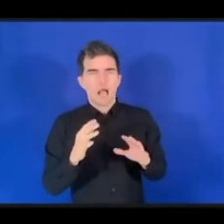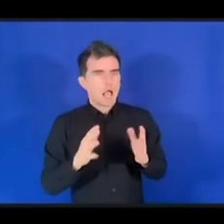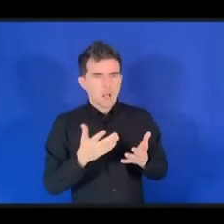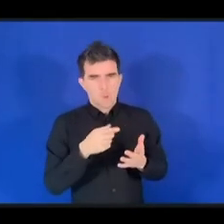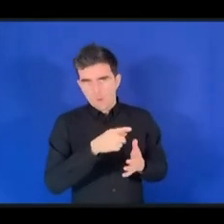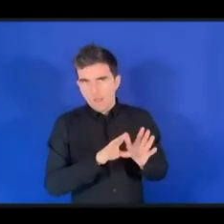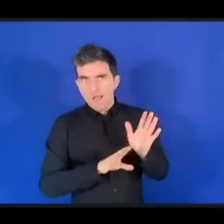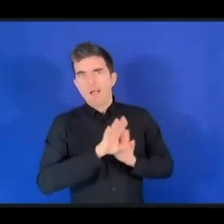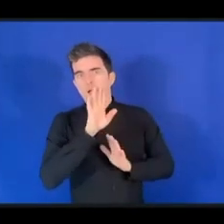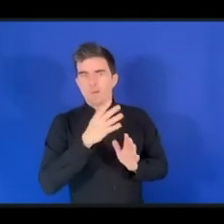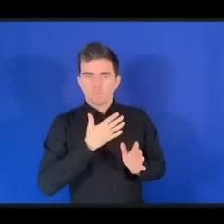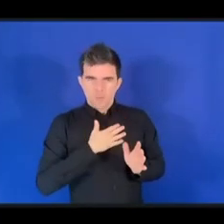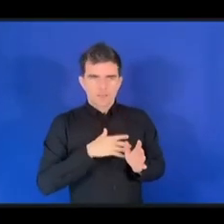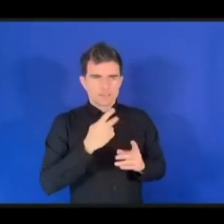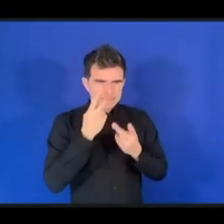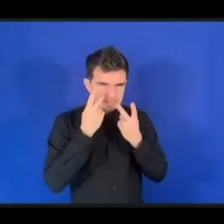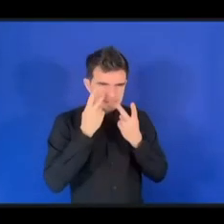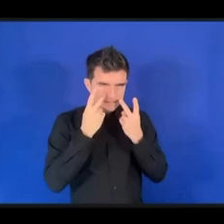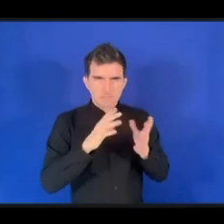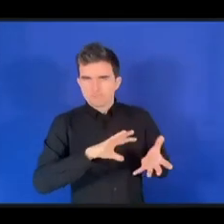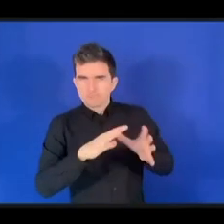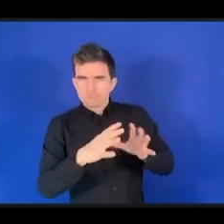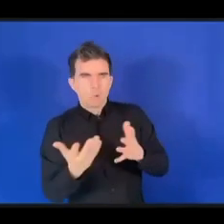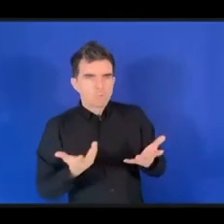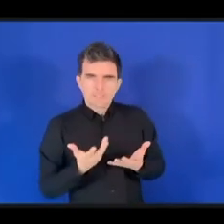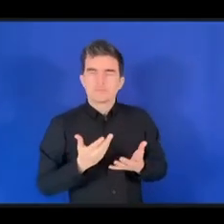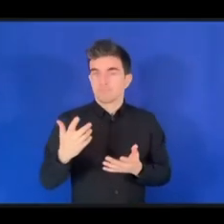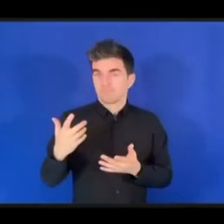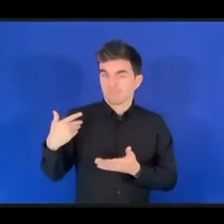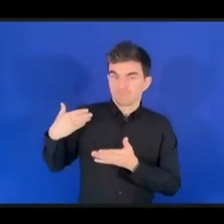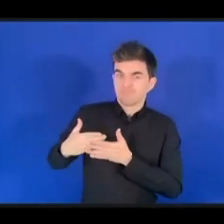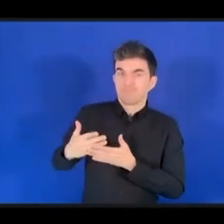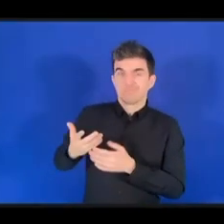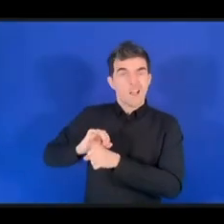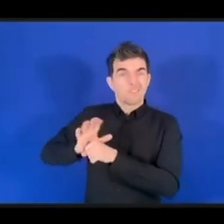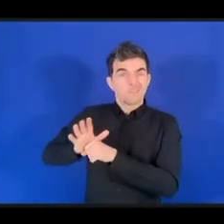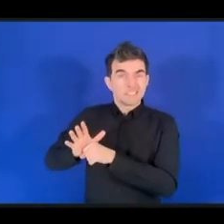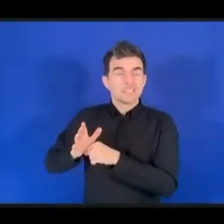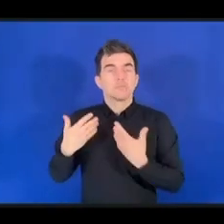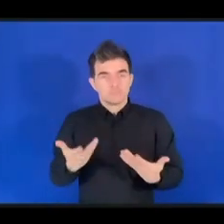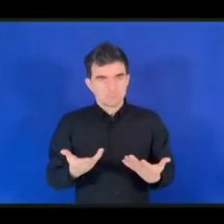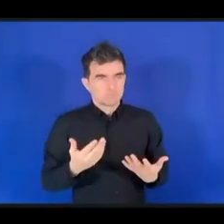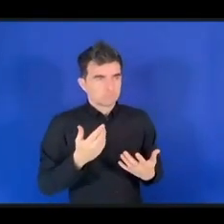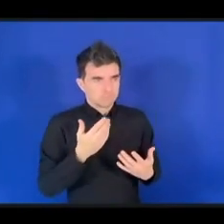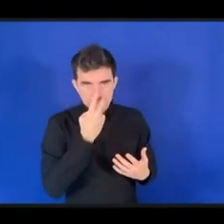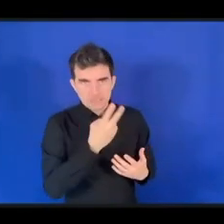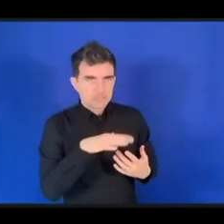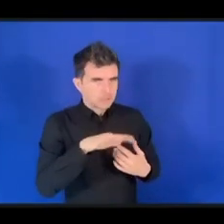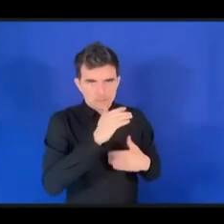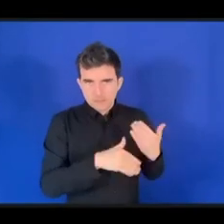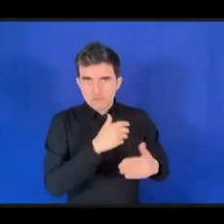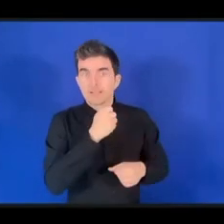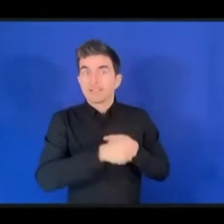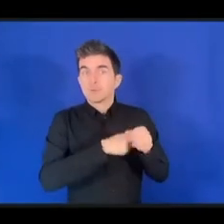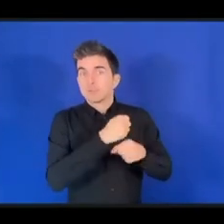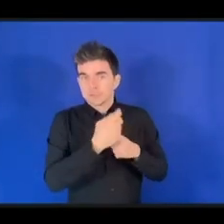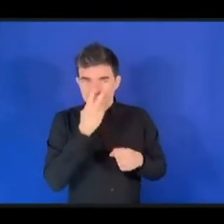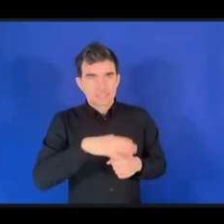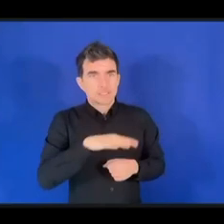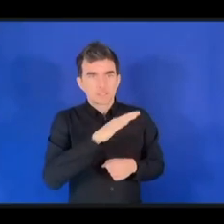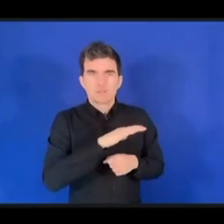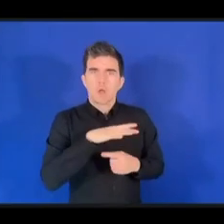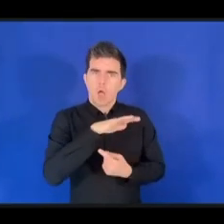نواصل هذا العمل الذي بدا اثناء كوفي 19 فكان الانترنت اثر كبير على حياتنا في تلك